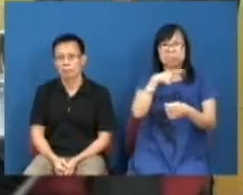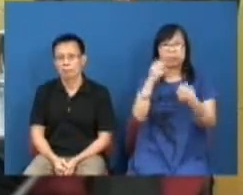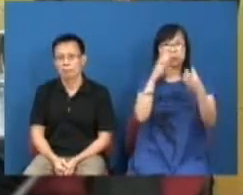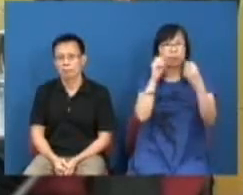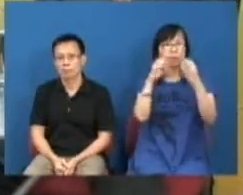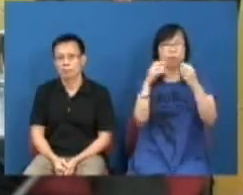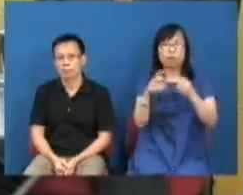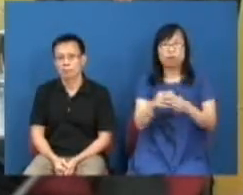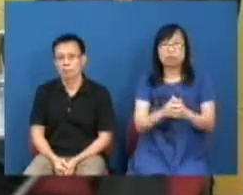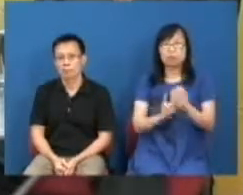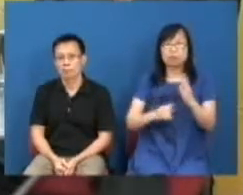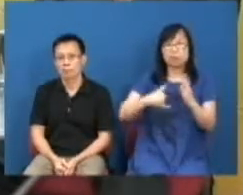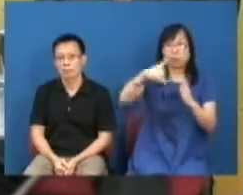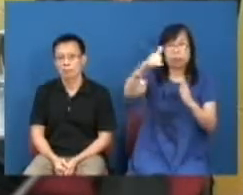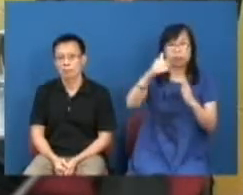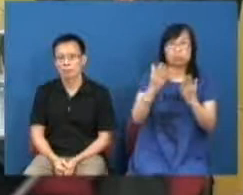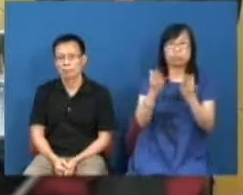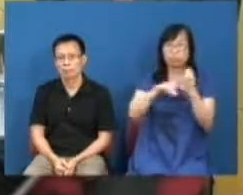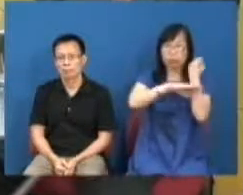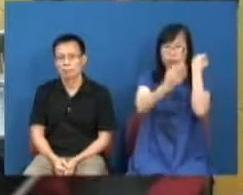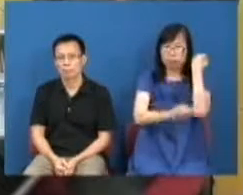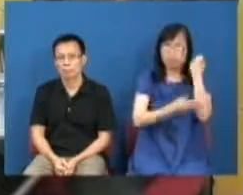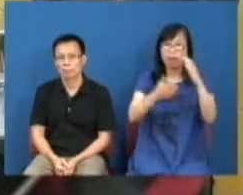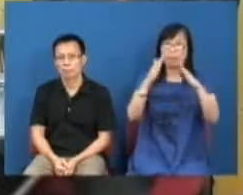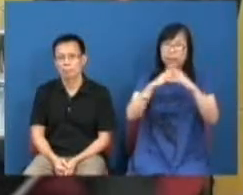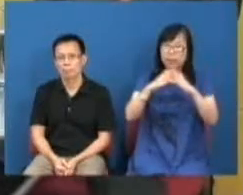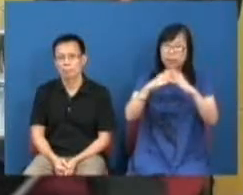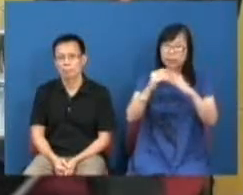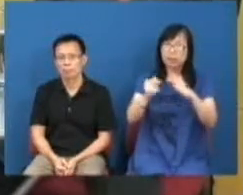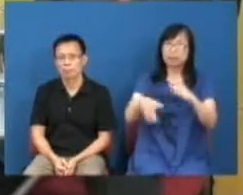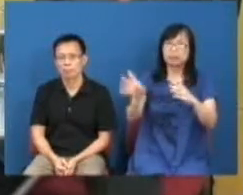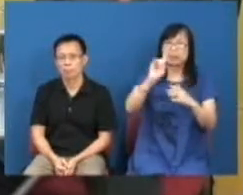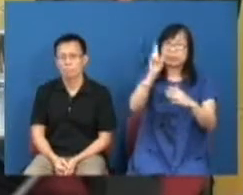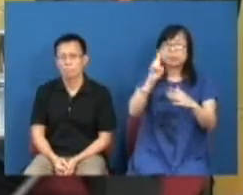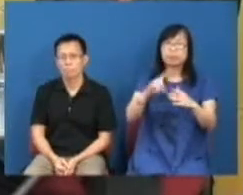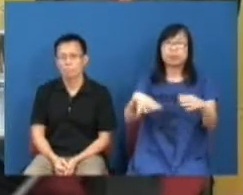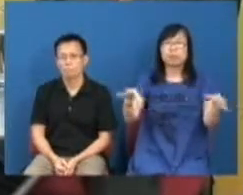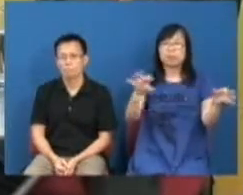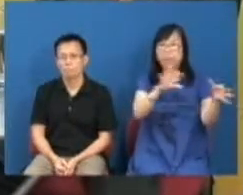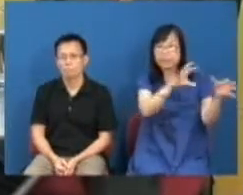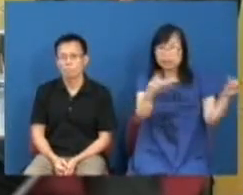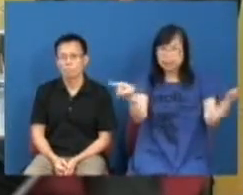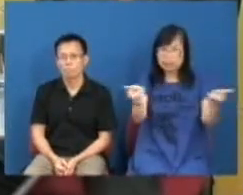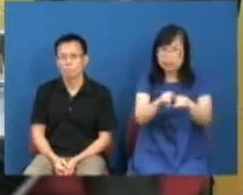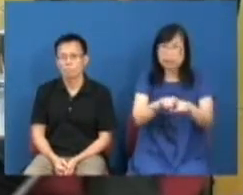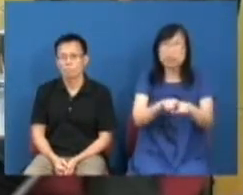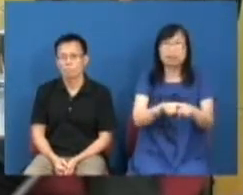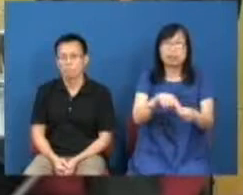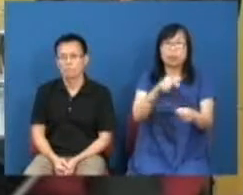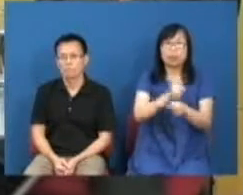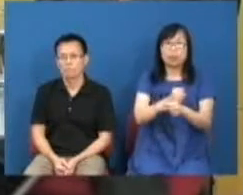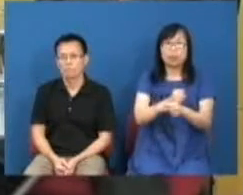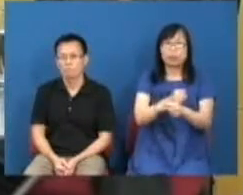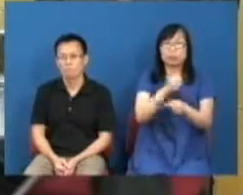就掉上咗法庭。咁啊，點樣再拉翻埋去，能夠即係撮成佢哋做紅娘，處理咗呢件事